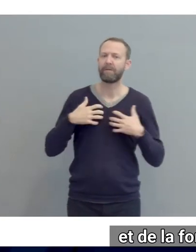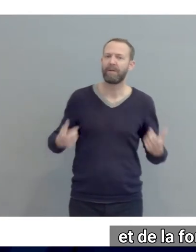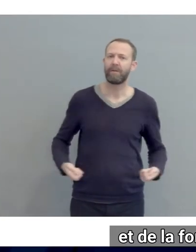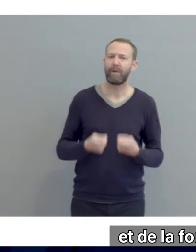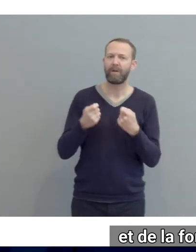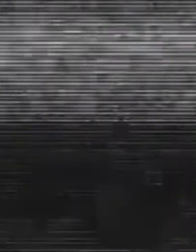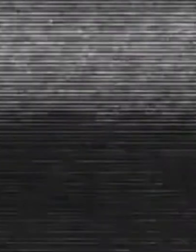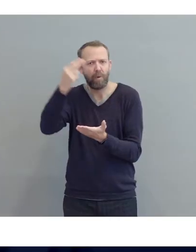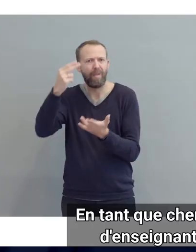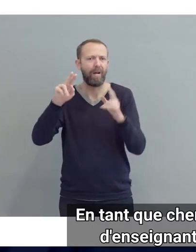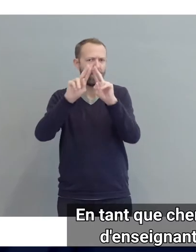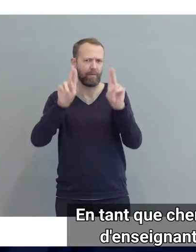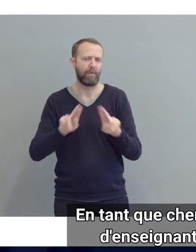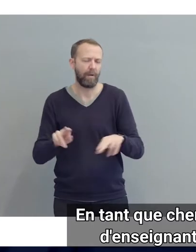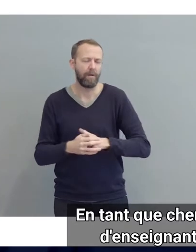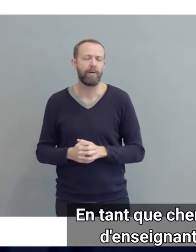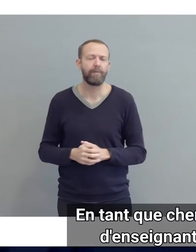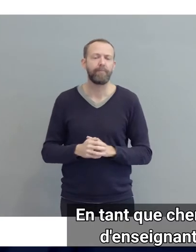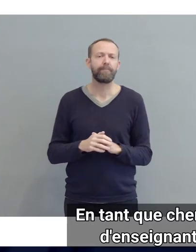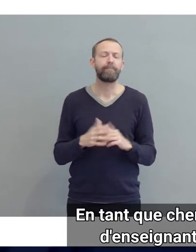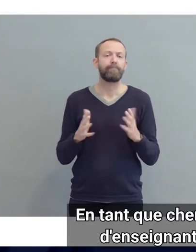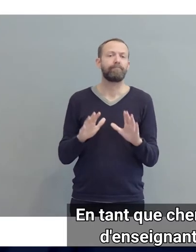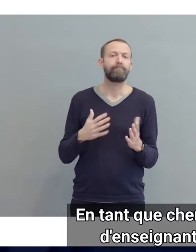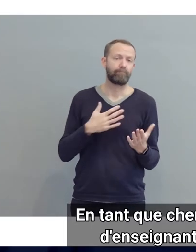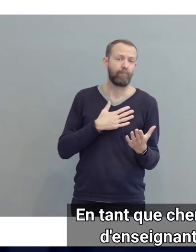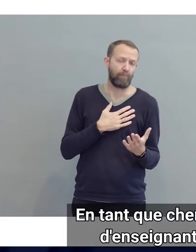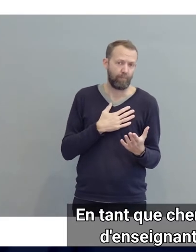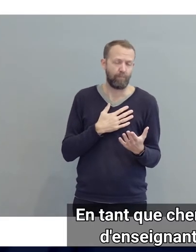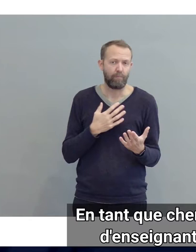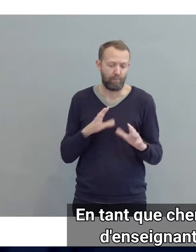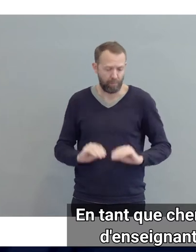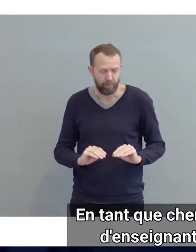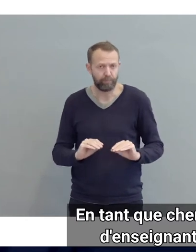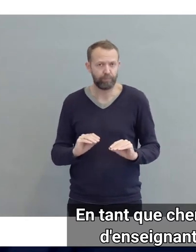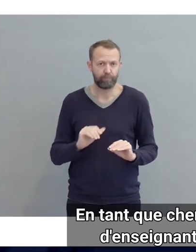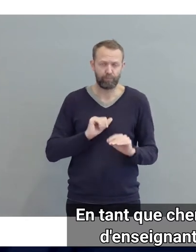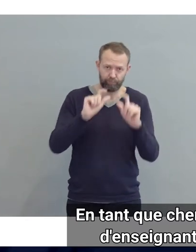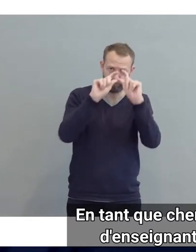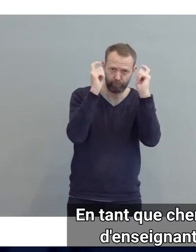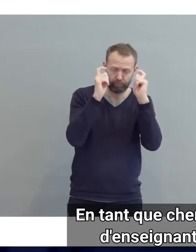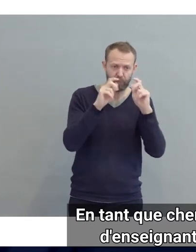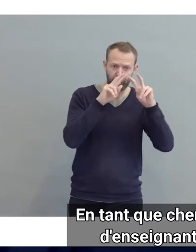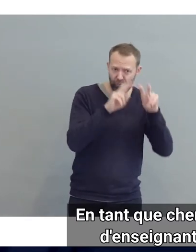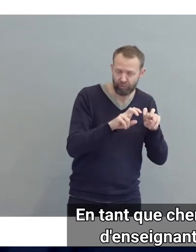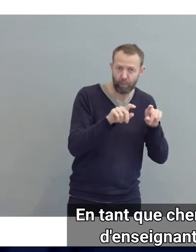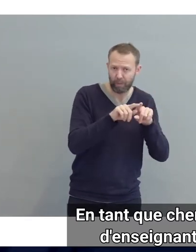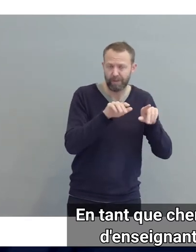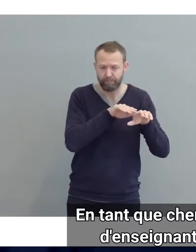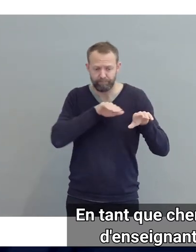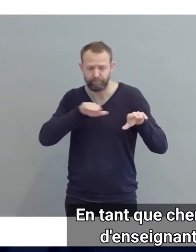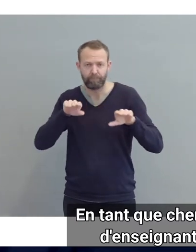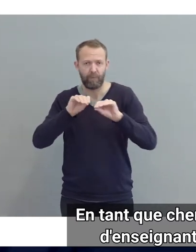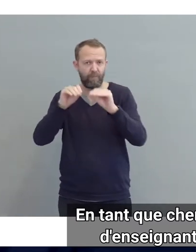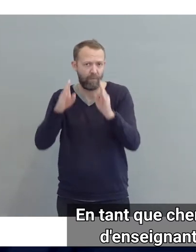'Université de Bordeaux. Alors, pour ma part, en tant qu'à la fois chercheur, mais aussi en tant que formateur